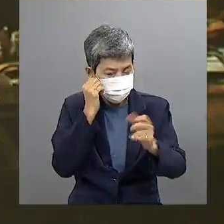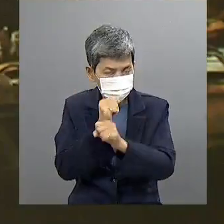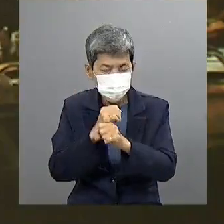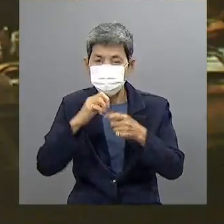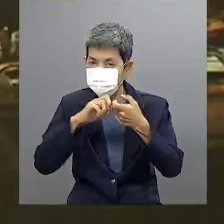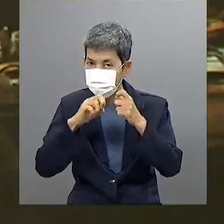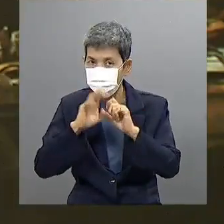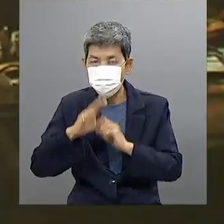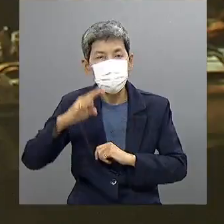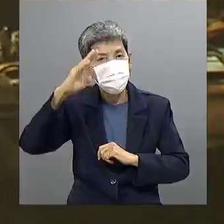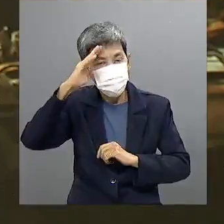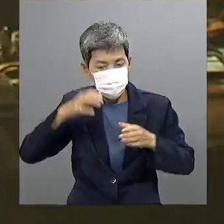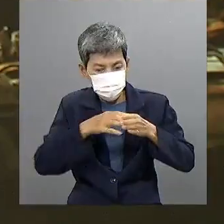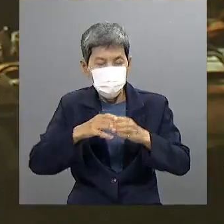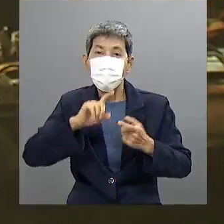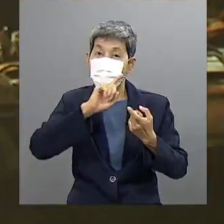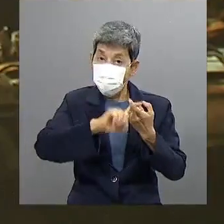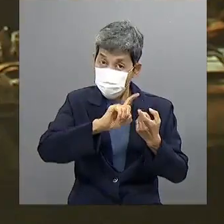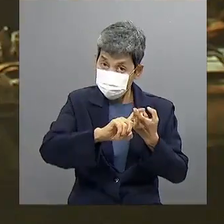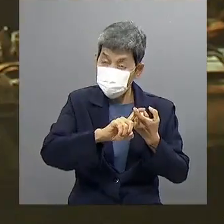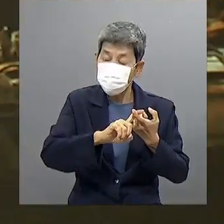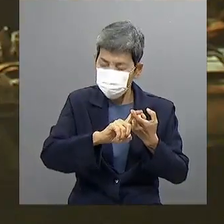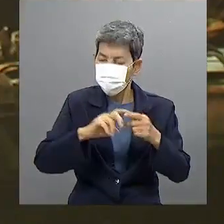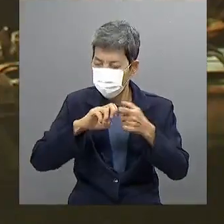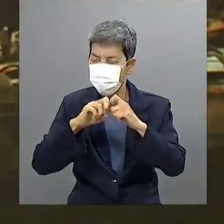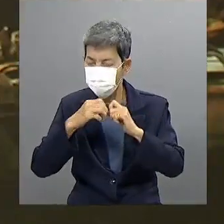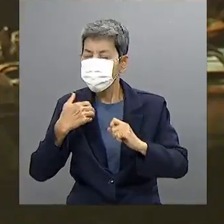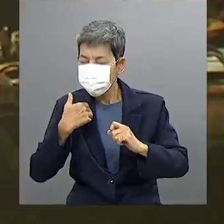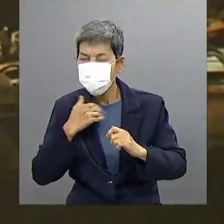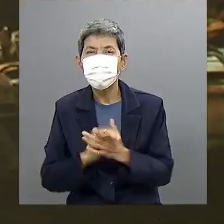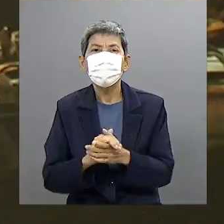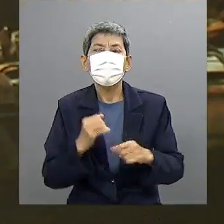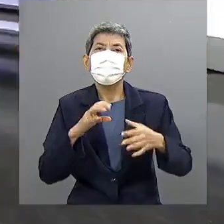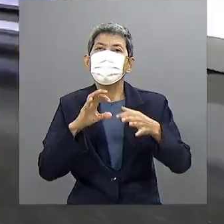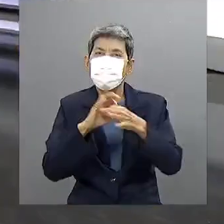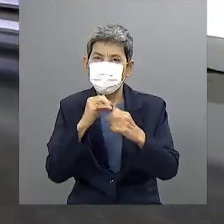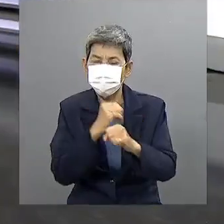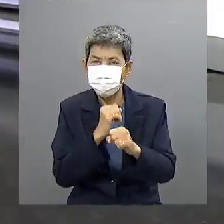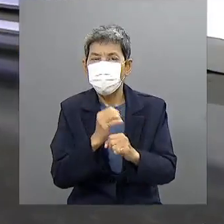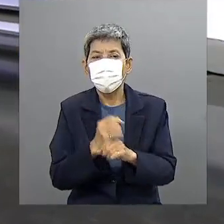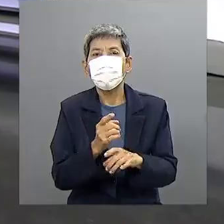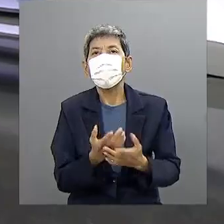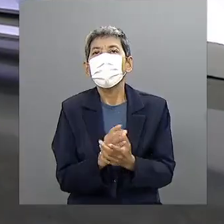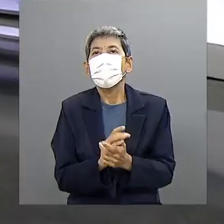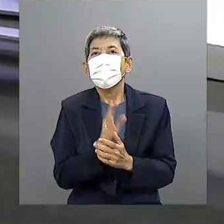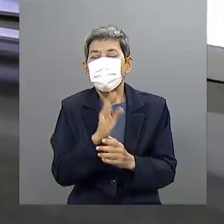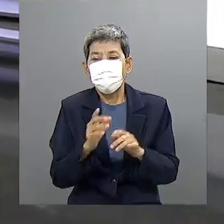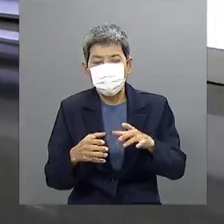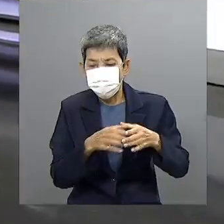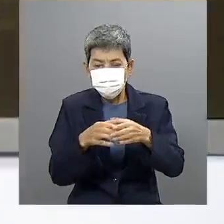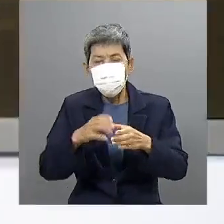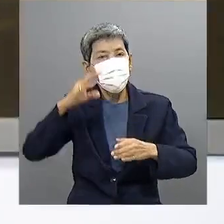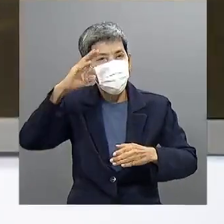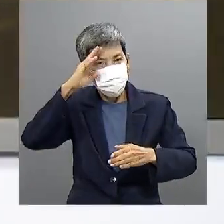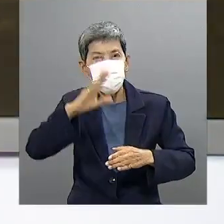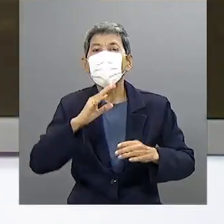พรัสเซียอีกหนึ่งปัจจัยสำคัญมากเลยก็คือเรื่องของจุดอ่อนเกี่ยวกับอาวุธยุทโธปกรณ์ในกองทัพรัสเซียเองค่ะดิฉันเ